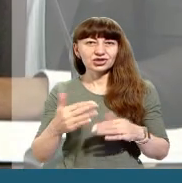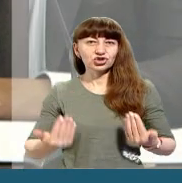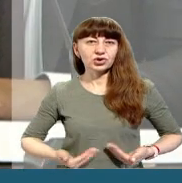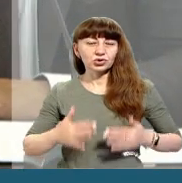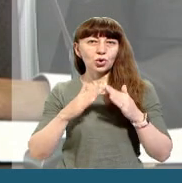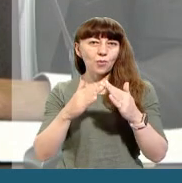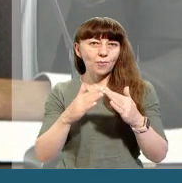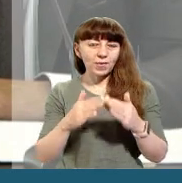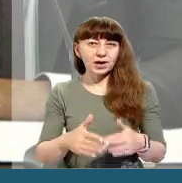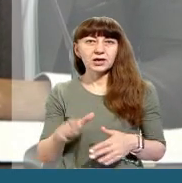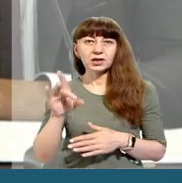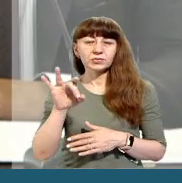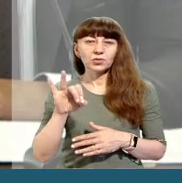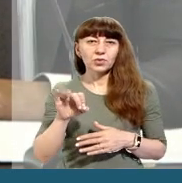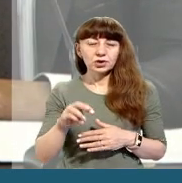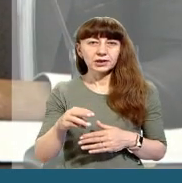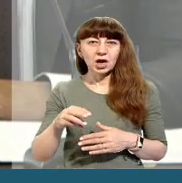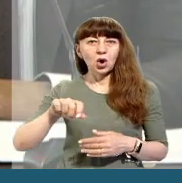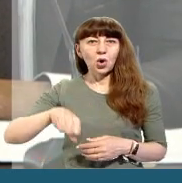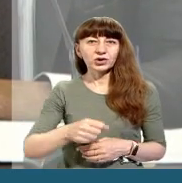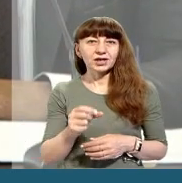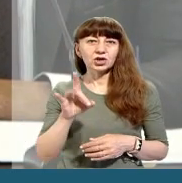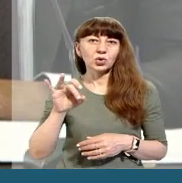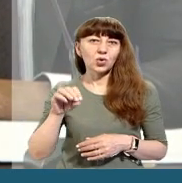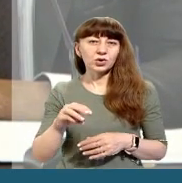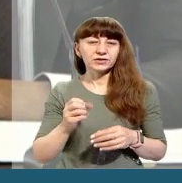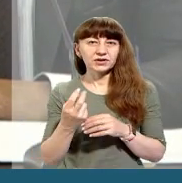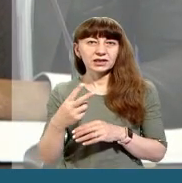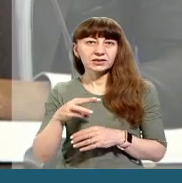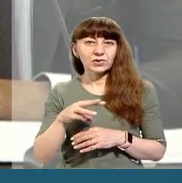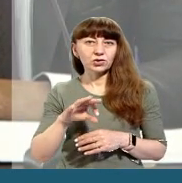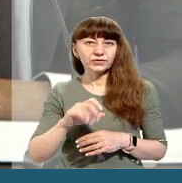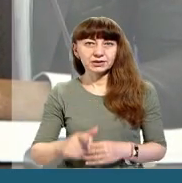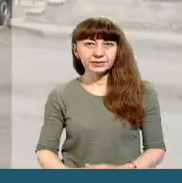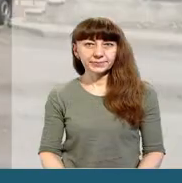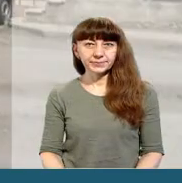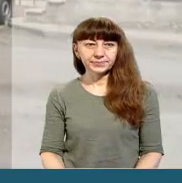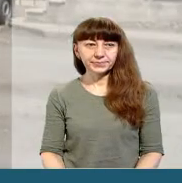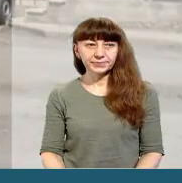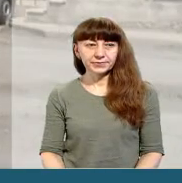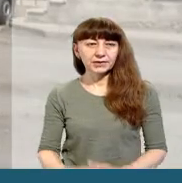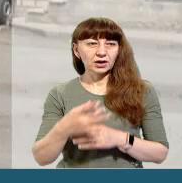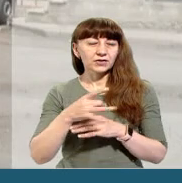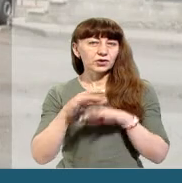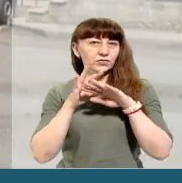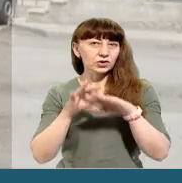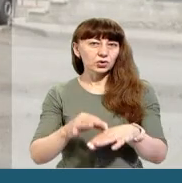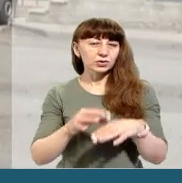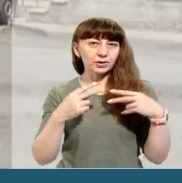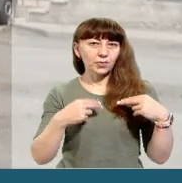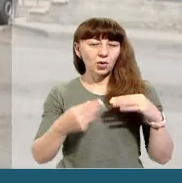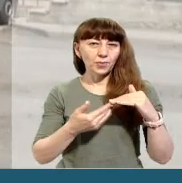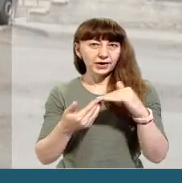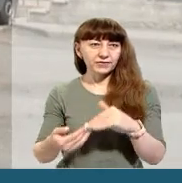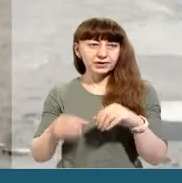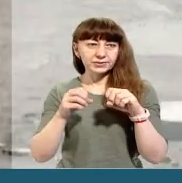миллион бөлінді. Сондай-ақ 30 миллион теңгеге 2-2 пәтерлі үй салу жоспарлануда. Ауданда денсаулық сақтау саласына мамандарды